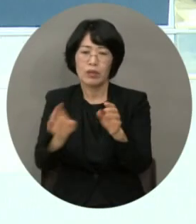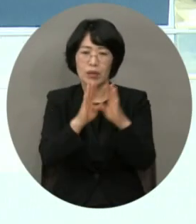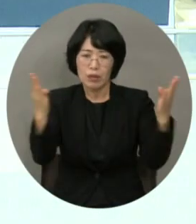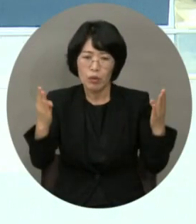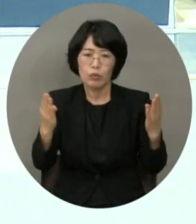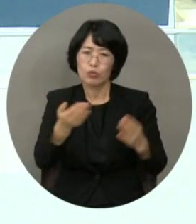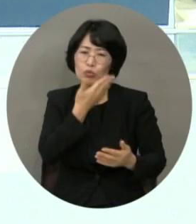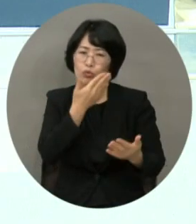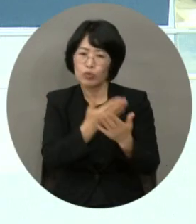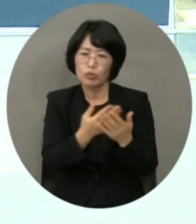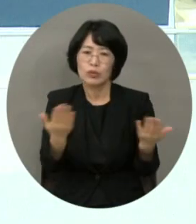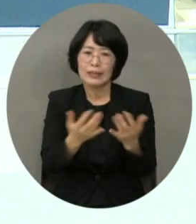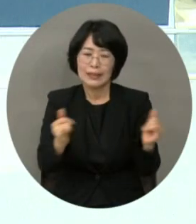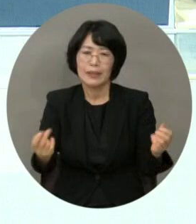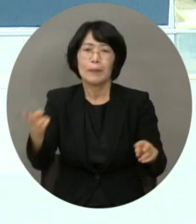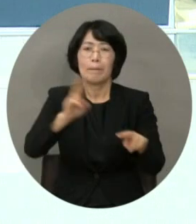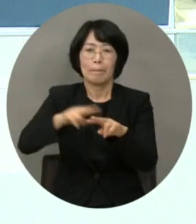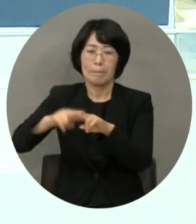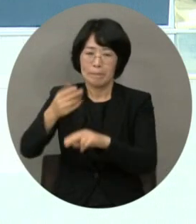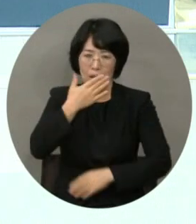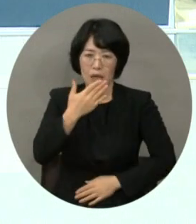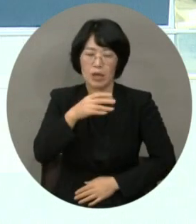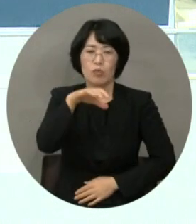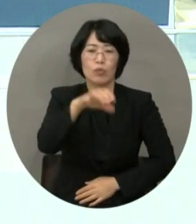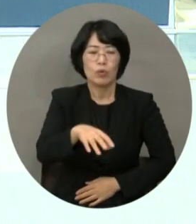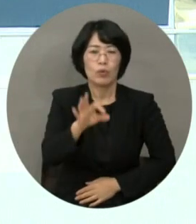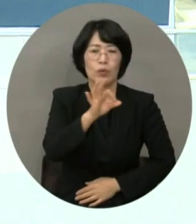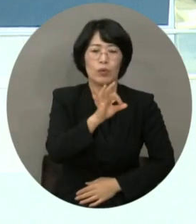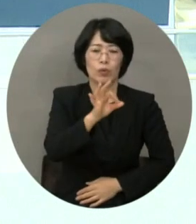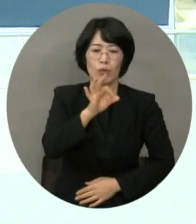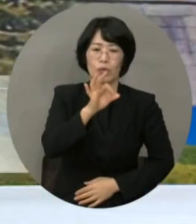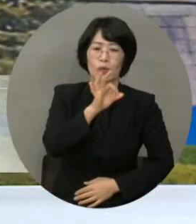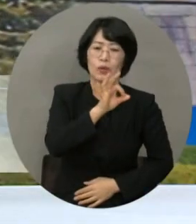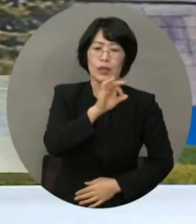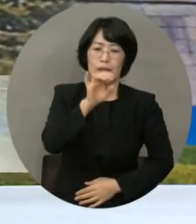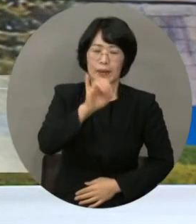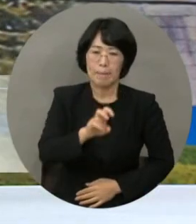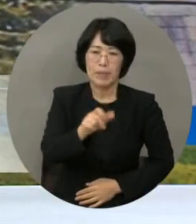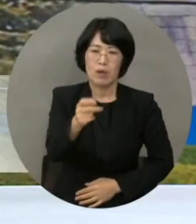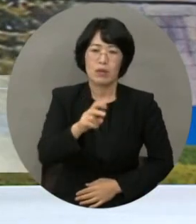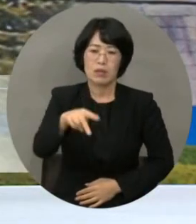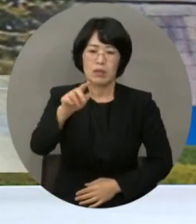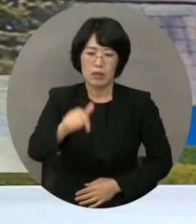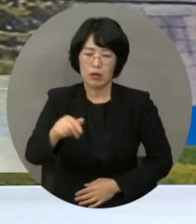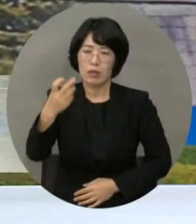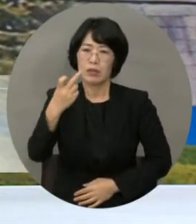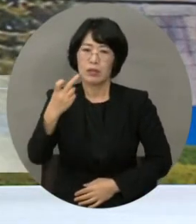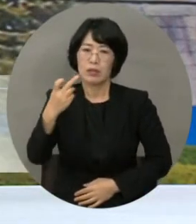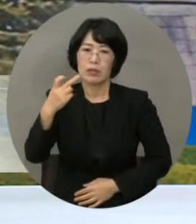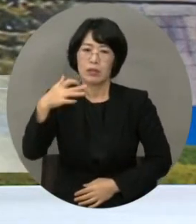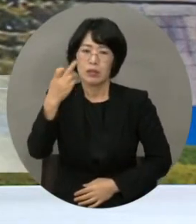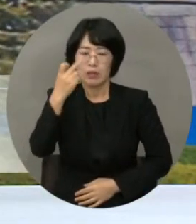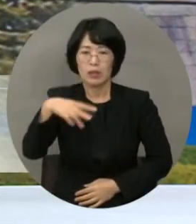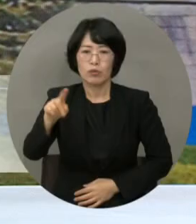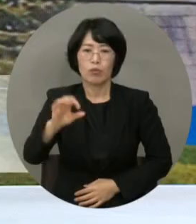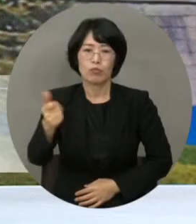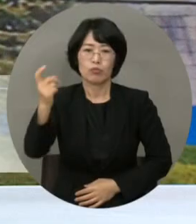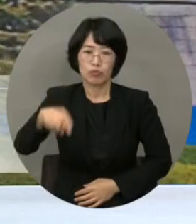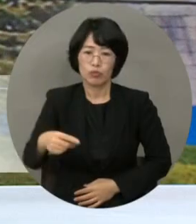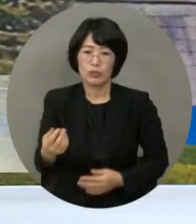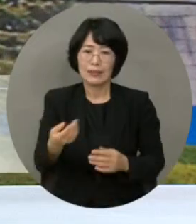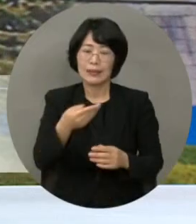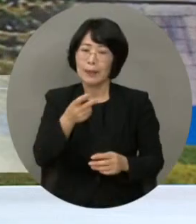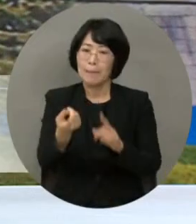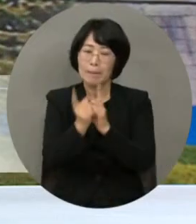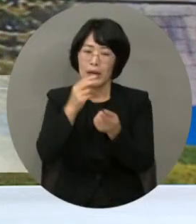인선을 의결했습니다이 자리에서는 임형석 최정훈 전남도 의원의 공동 대변인으로 임명됐고 전남